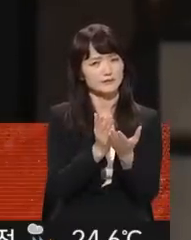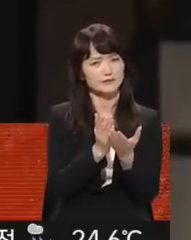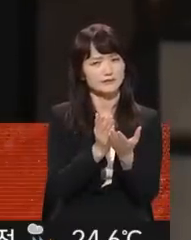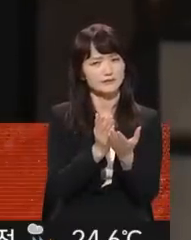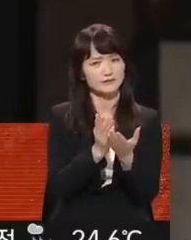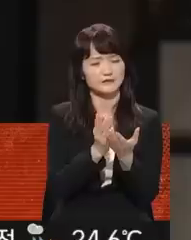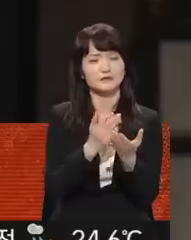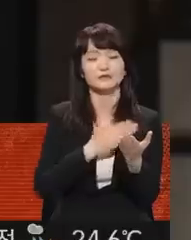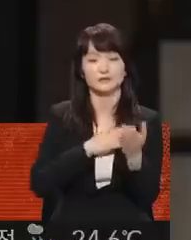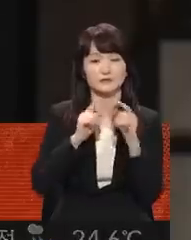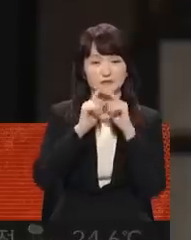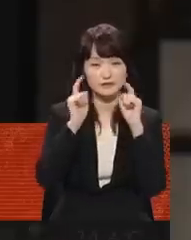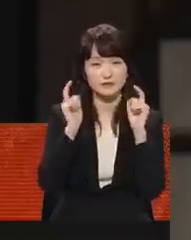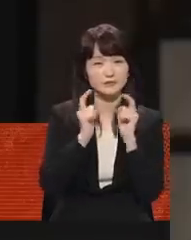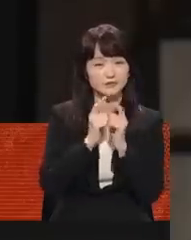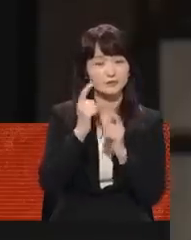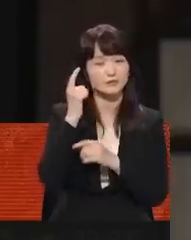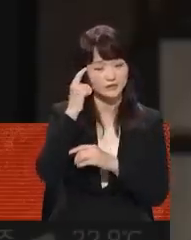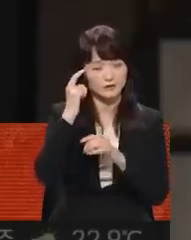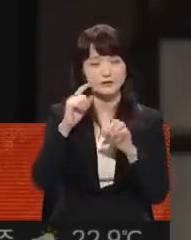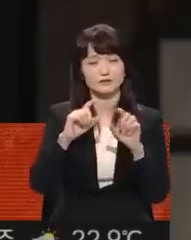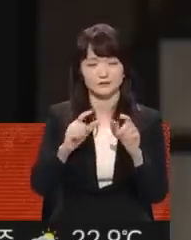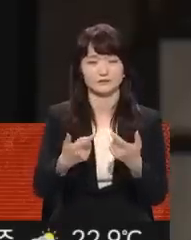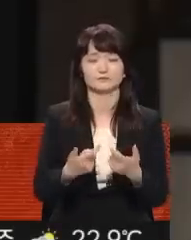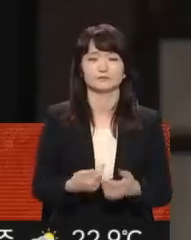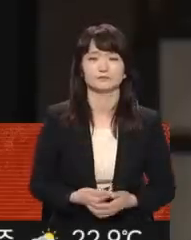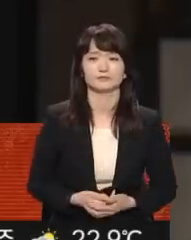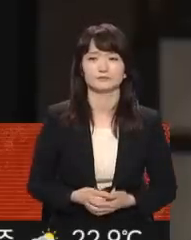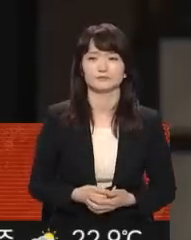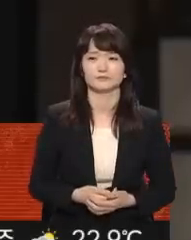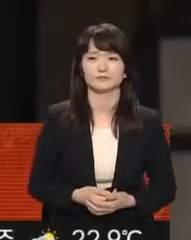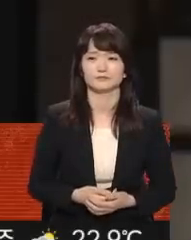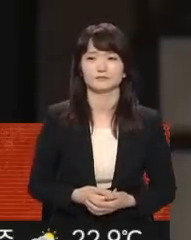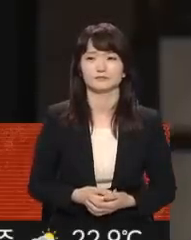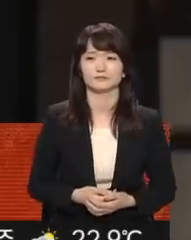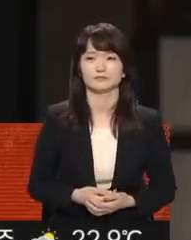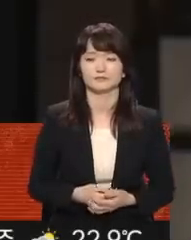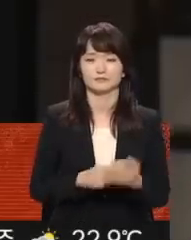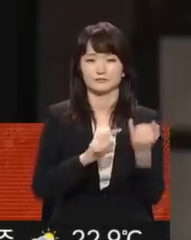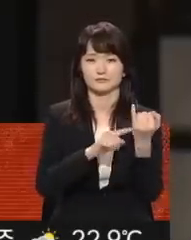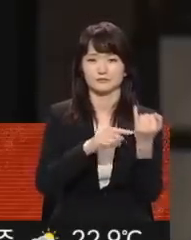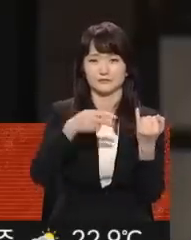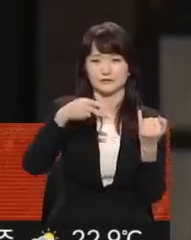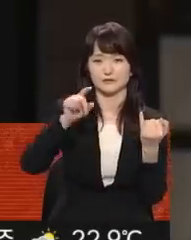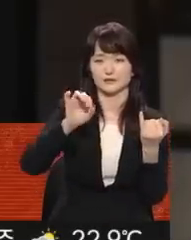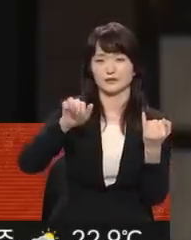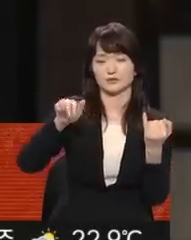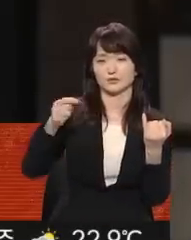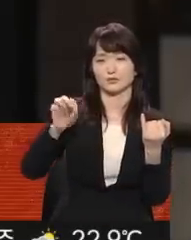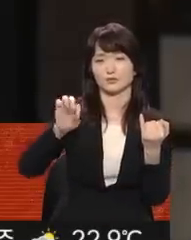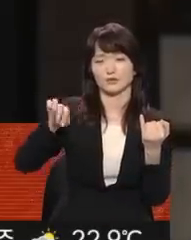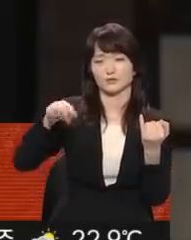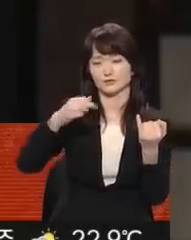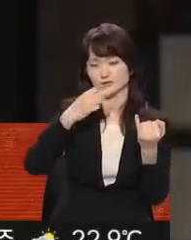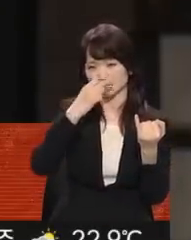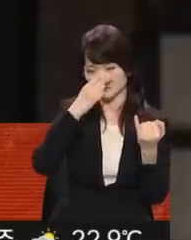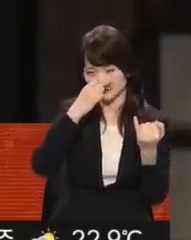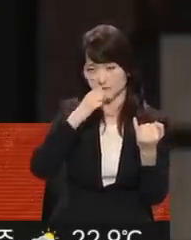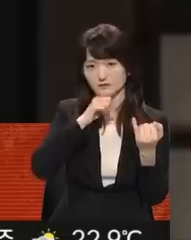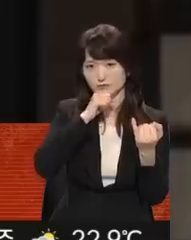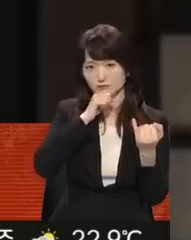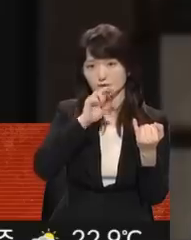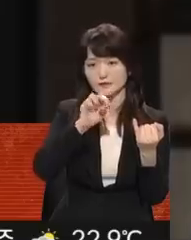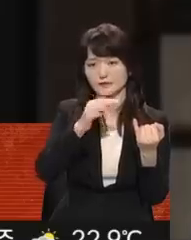저는 개인적으로 그렇게 보질 않습니다 그리고 이제이 사람이 지금 사이코패스 점수가 28점이니까 누구보다 더